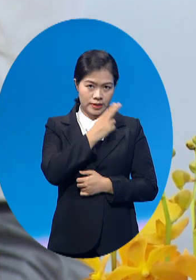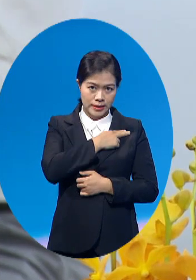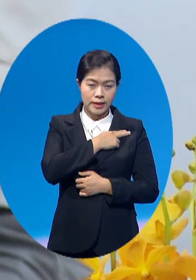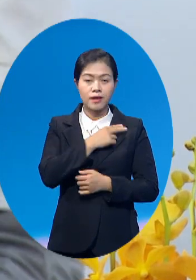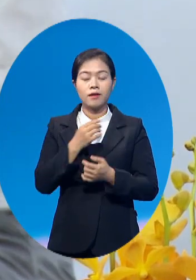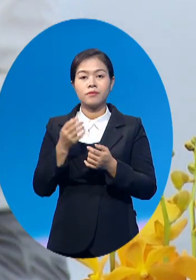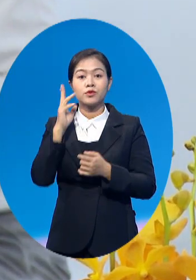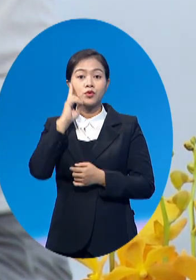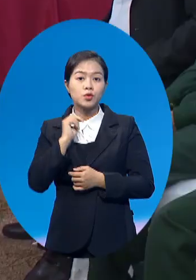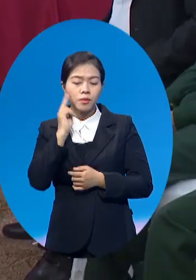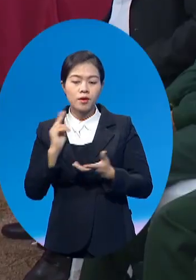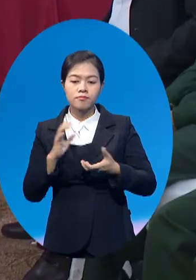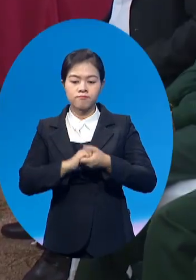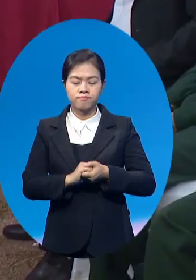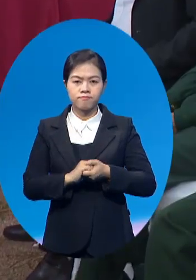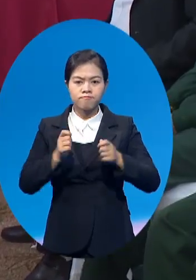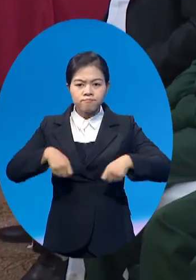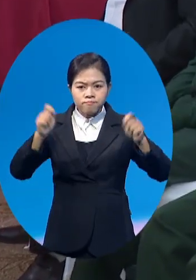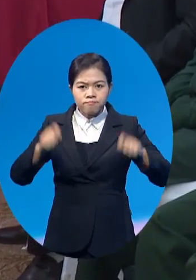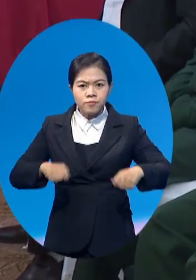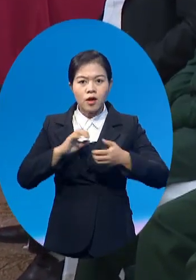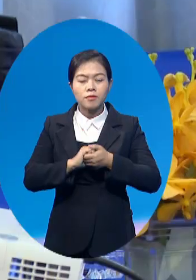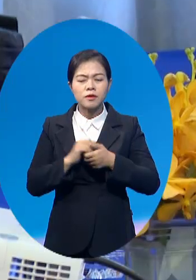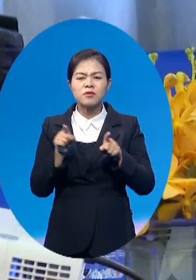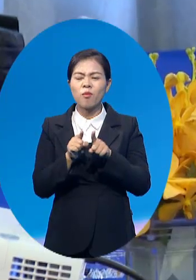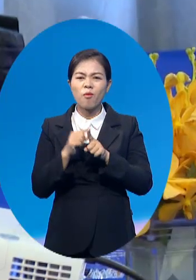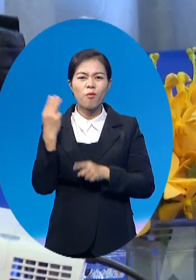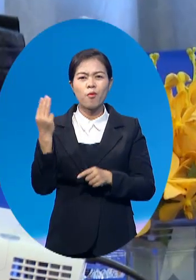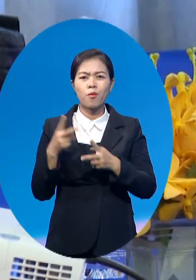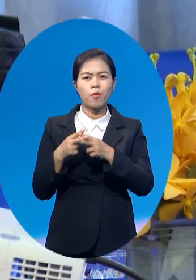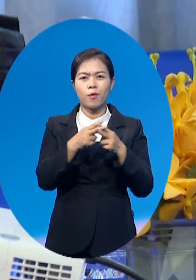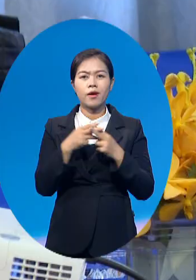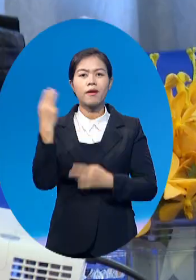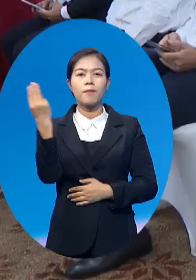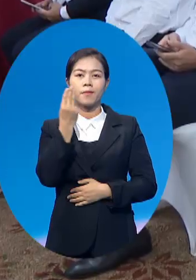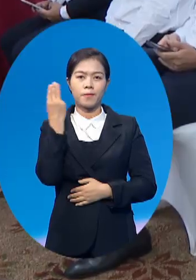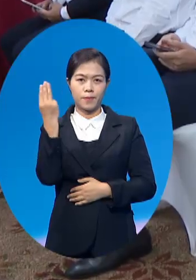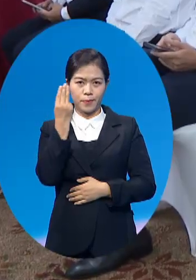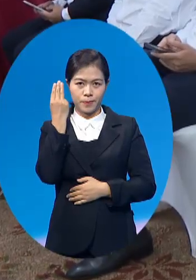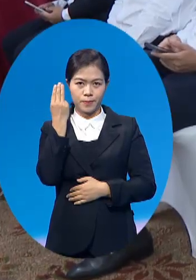dày công xây dựng và phát triển và trở thành mối quan hệ mẫu mực mang tính biểu tượng của thời đại.